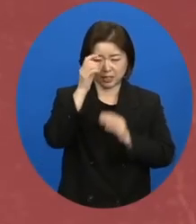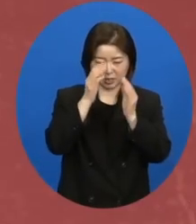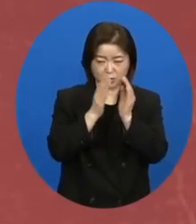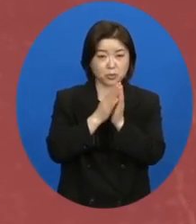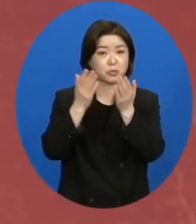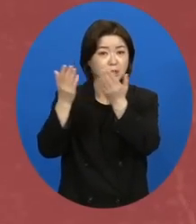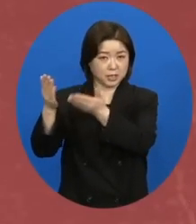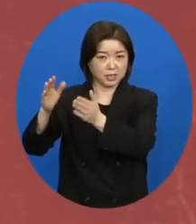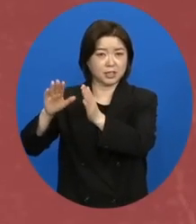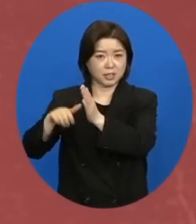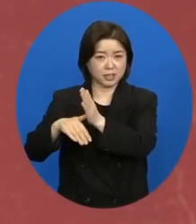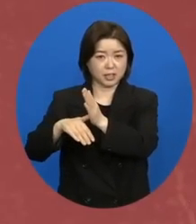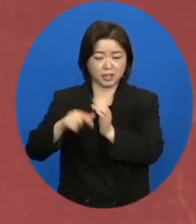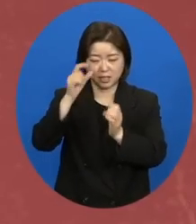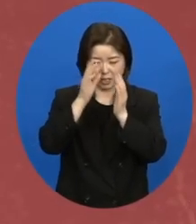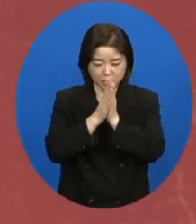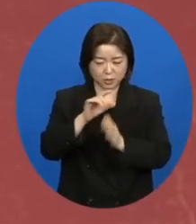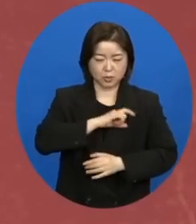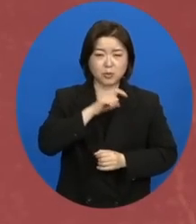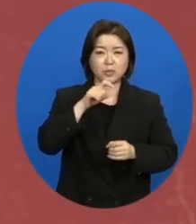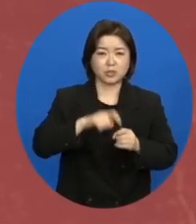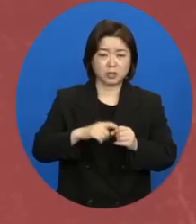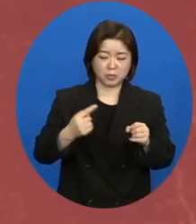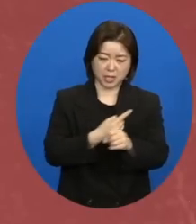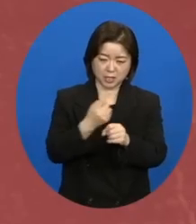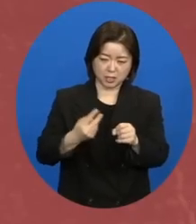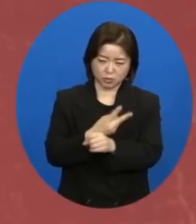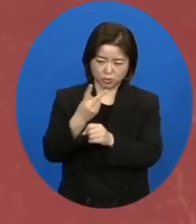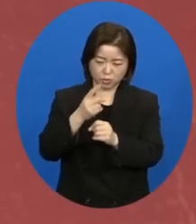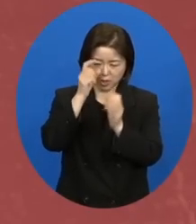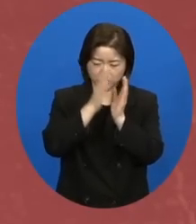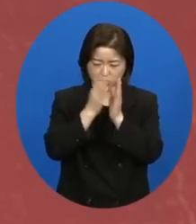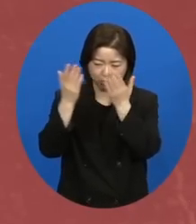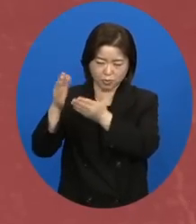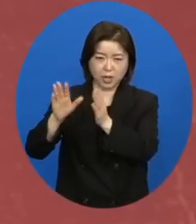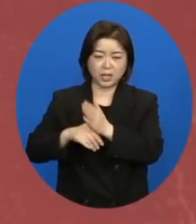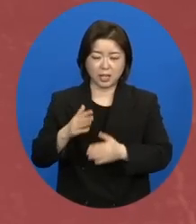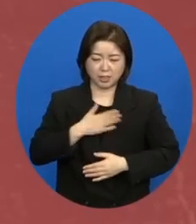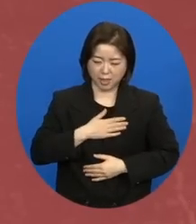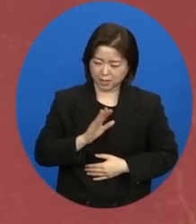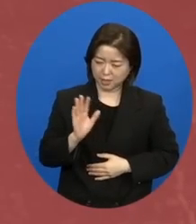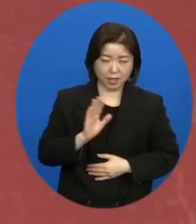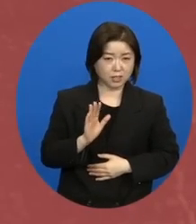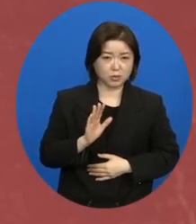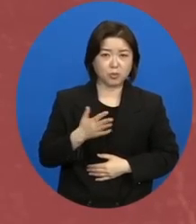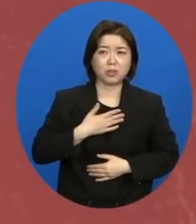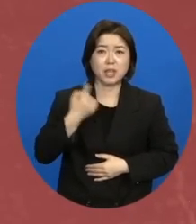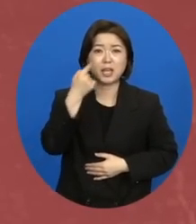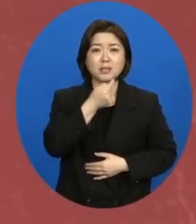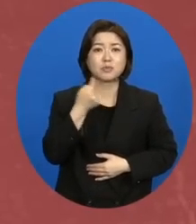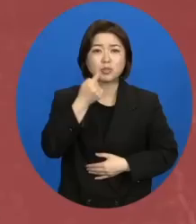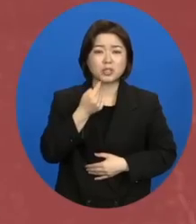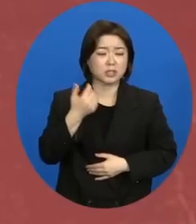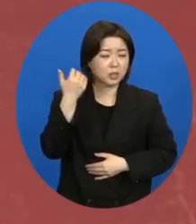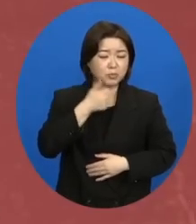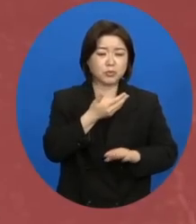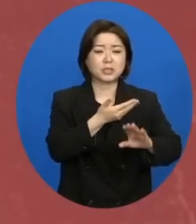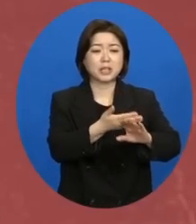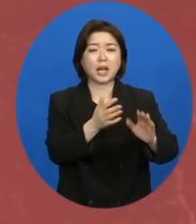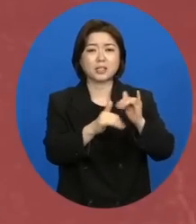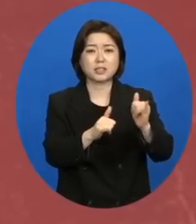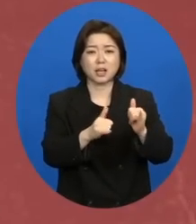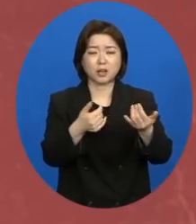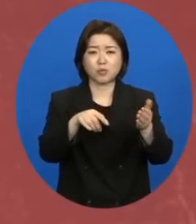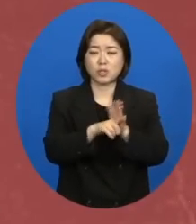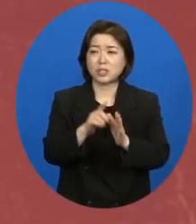기도하는데, 기도 제목이 한 시간, 두 시간을 기도하는데 내 게 아니라 내 입술에서 누군가를 위해서